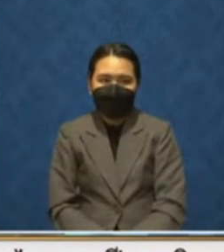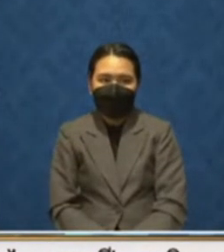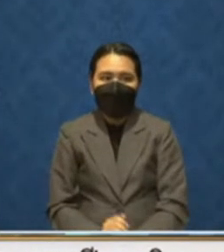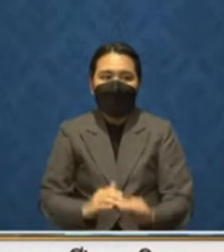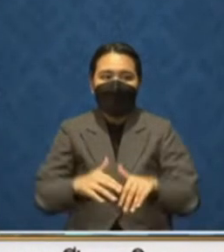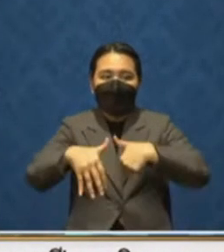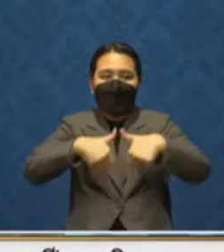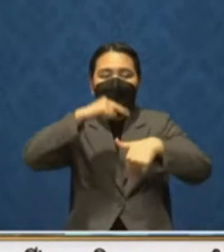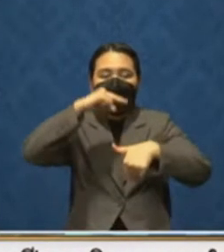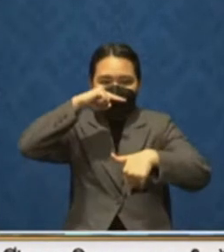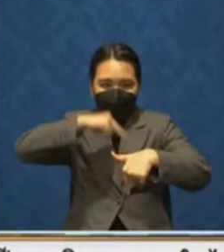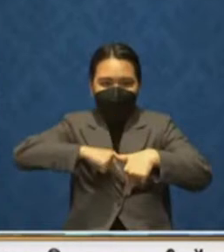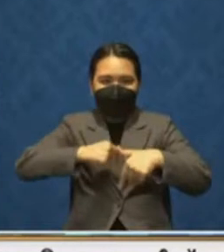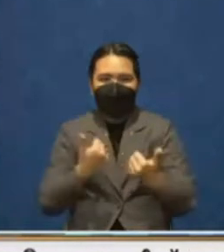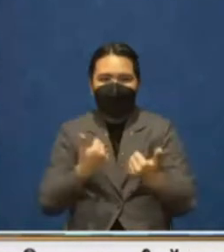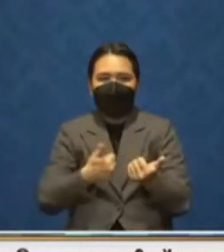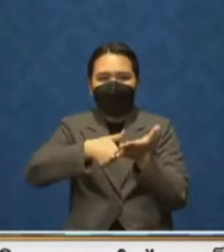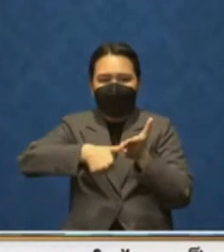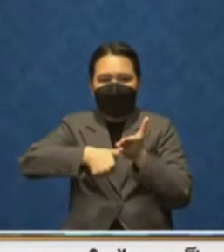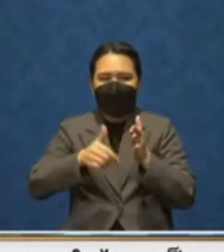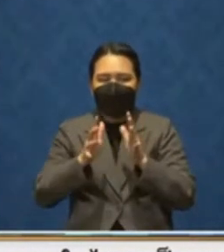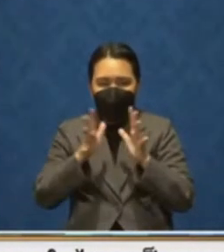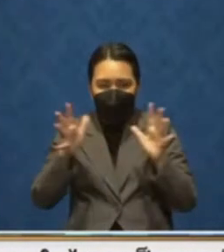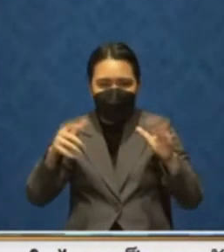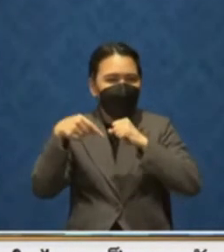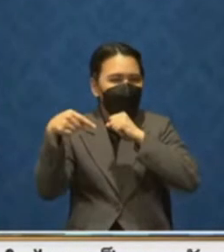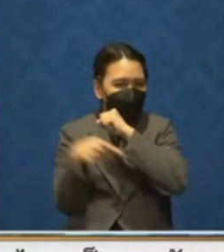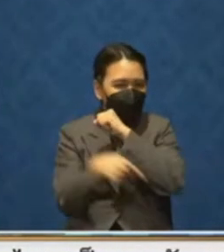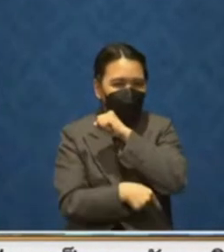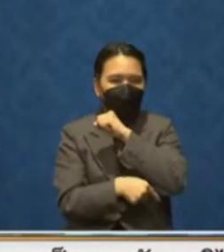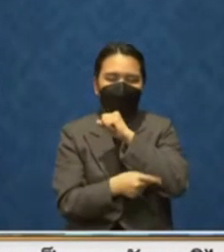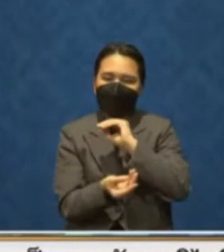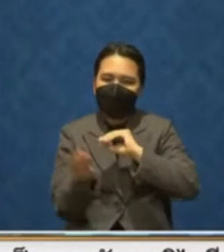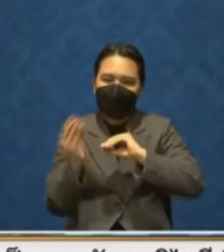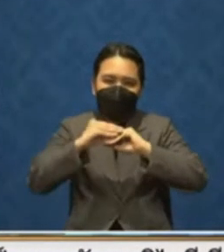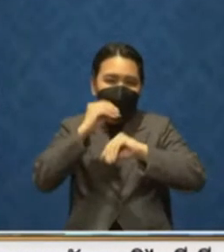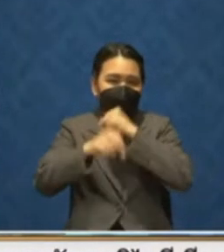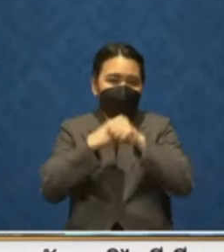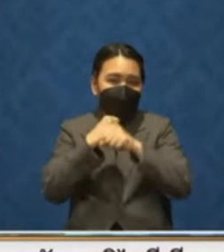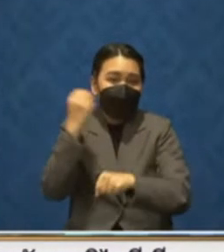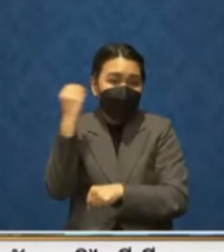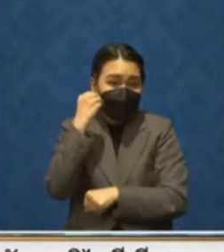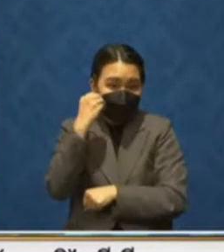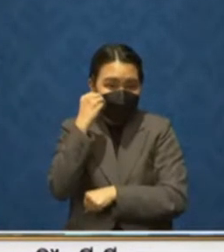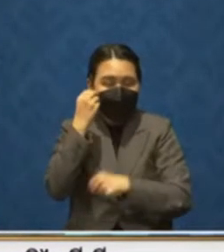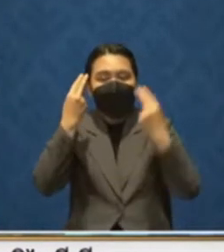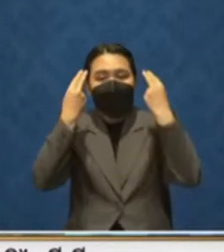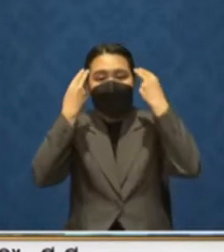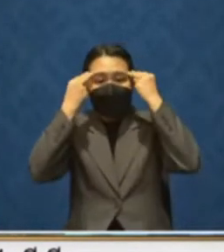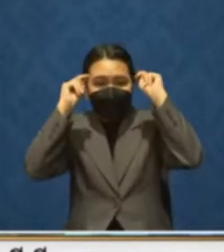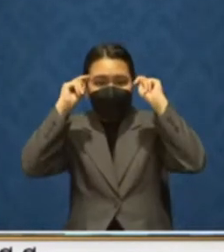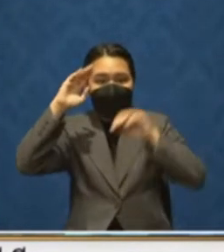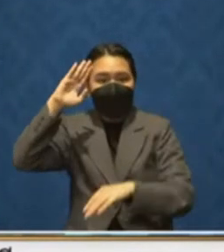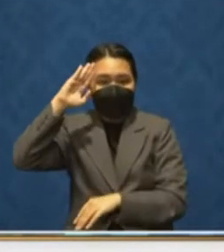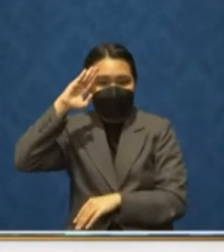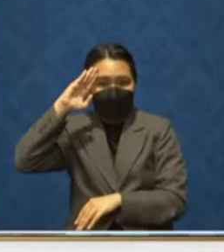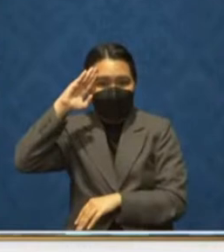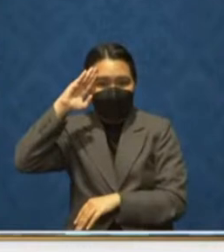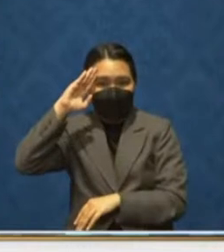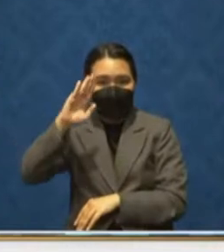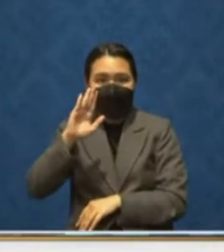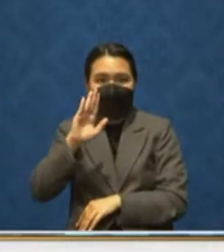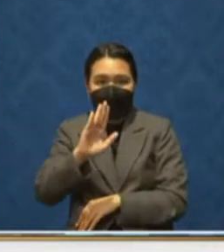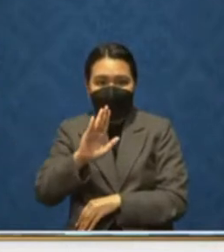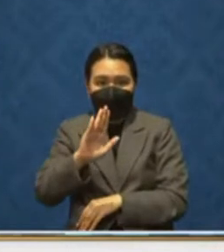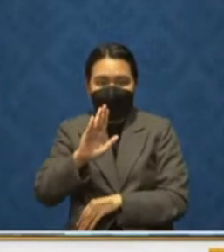มากการเค้าชั่นถึงมากสูงขึ้นทุกปีนะครับคุณประยุทธ์เป็นในรุ่นซีอันดับภาพลักษณ์